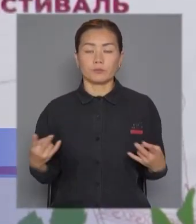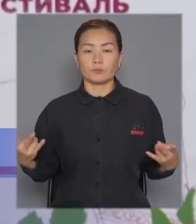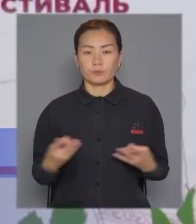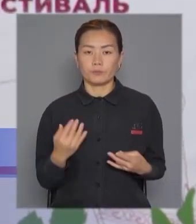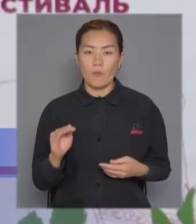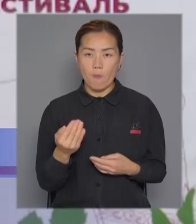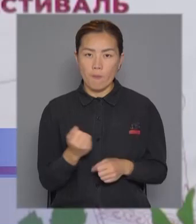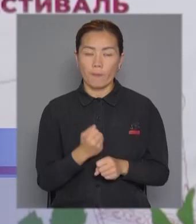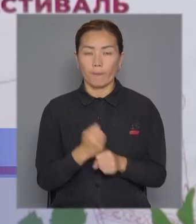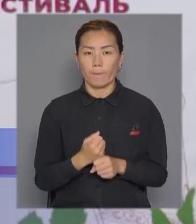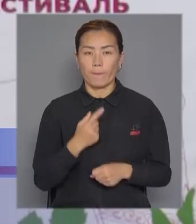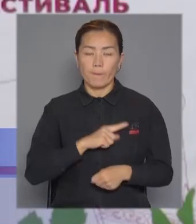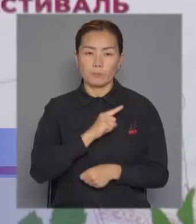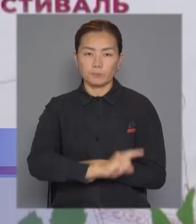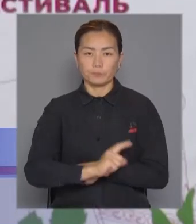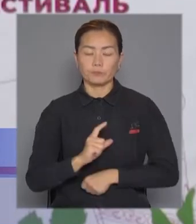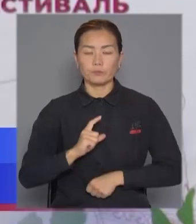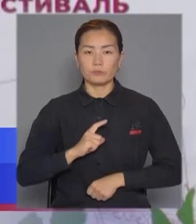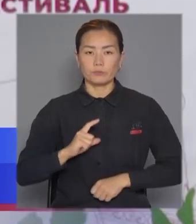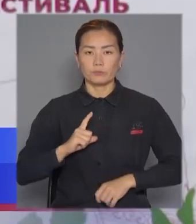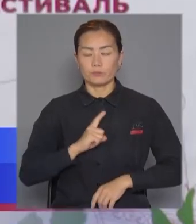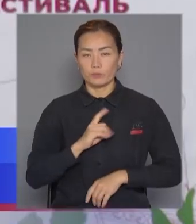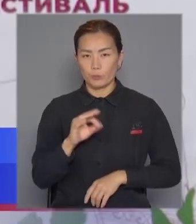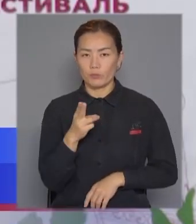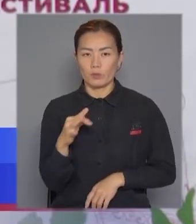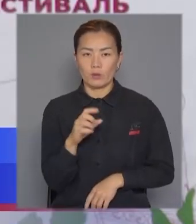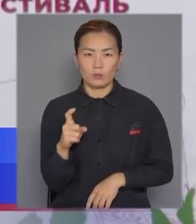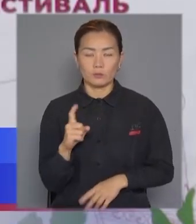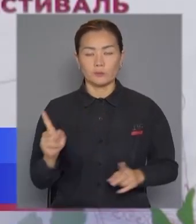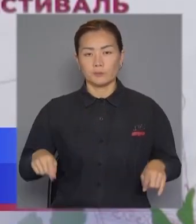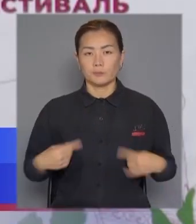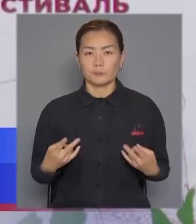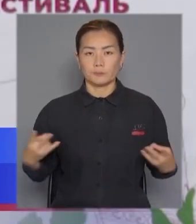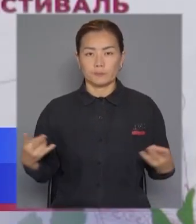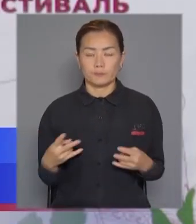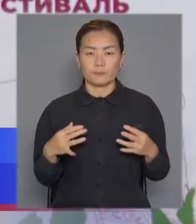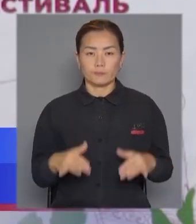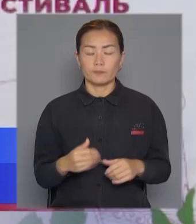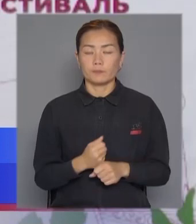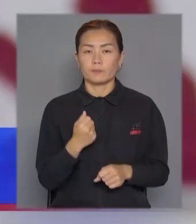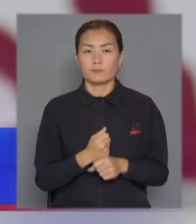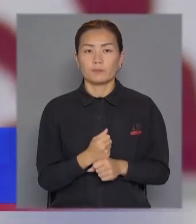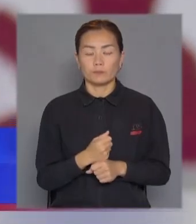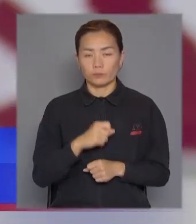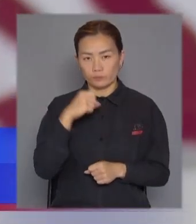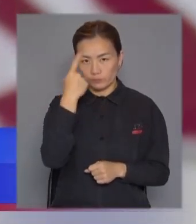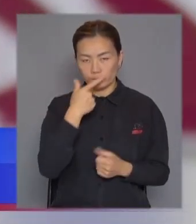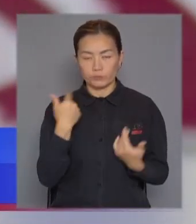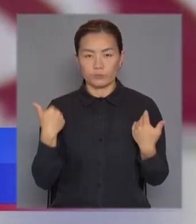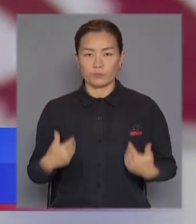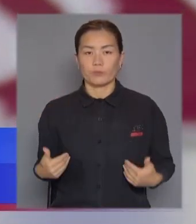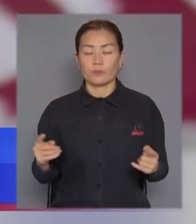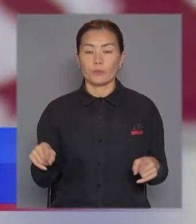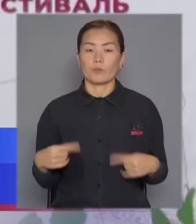эмоционально, бана эмоция жағынан. Рухани даму керек, және іскерлік даму дейміз, жеке даму саласында.